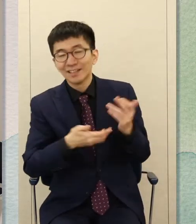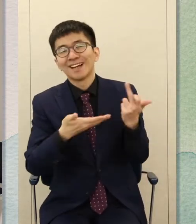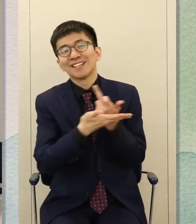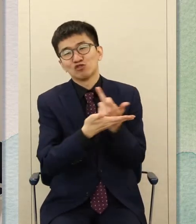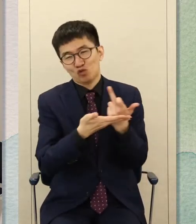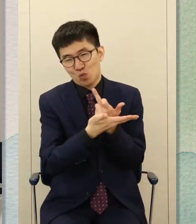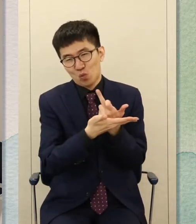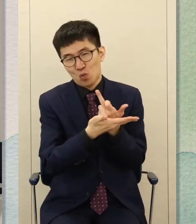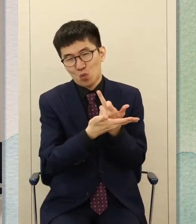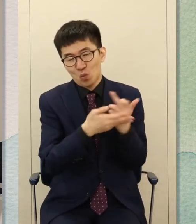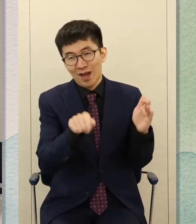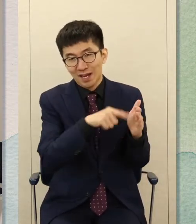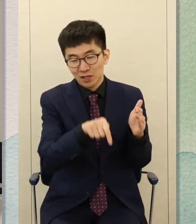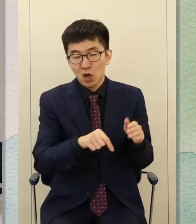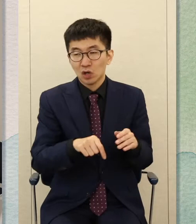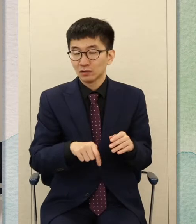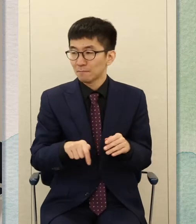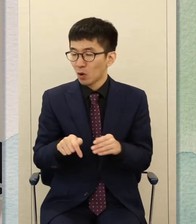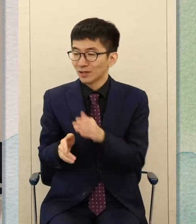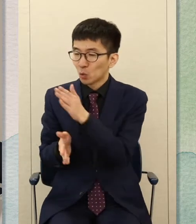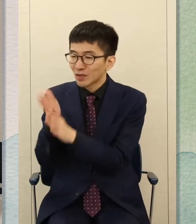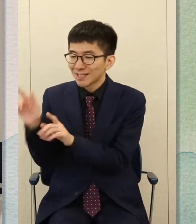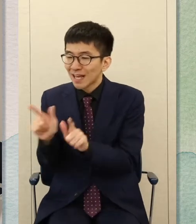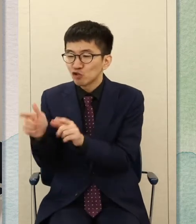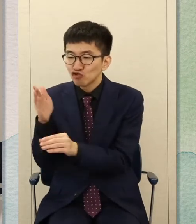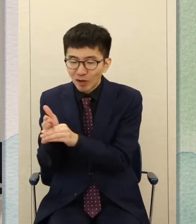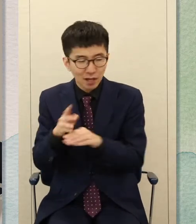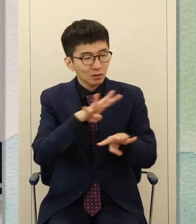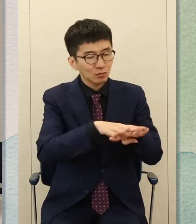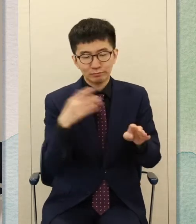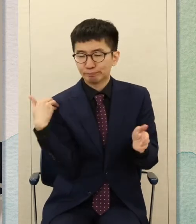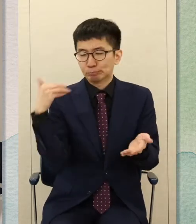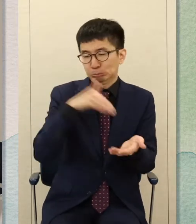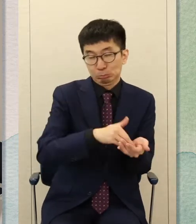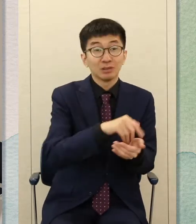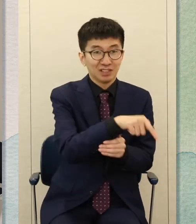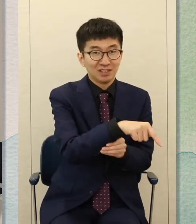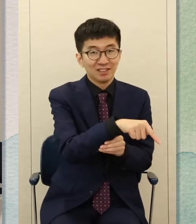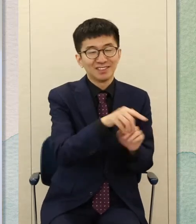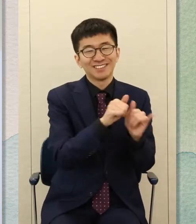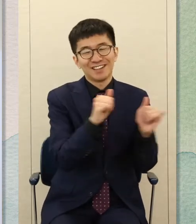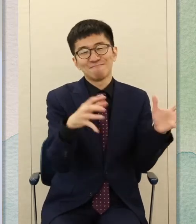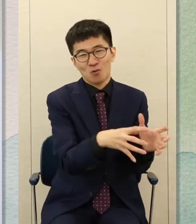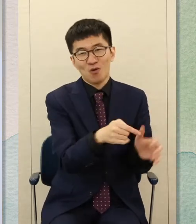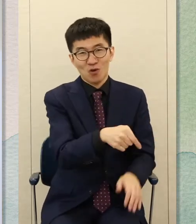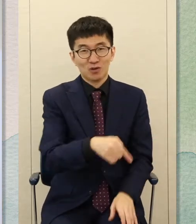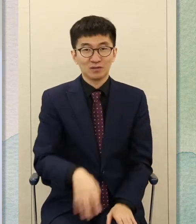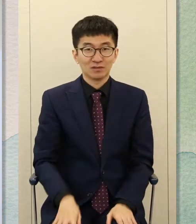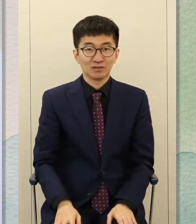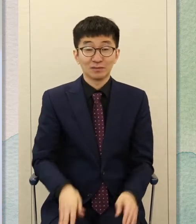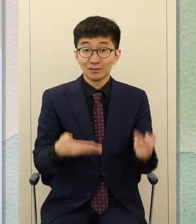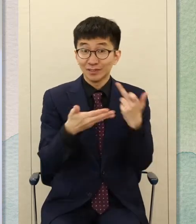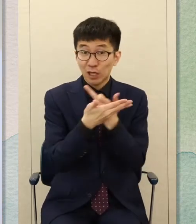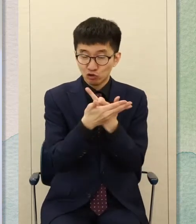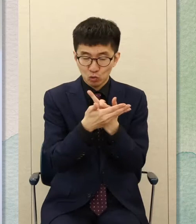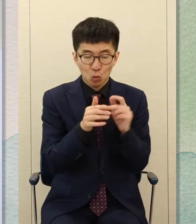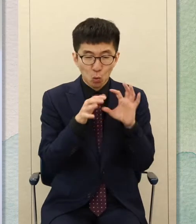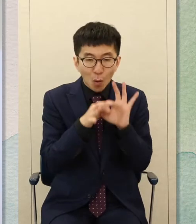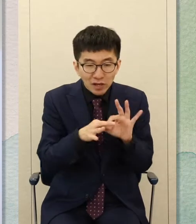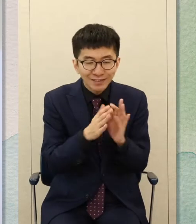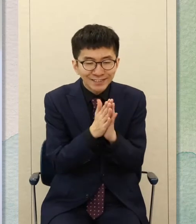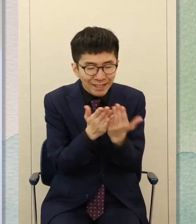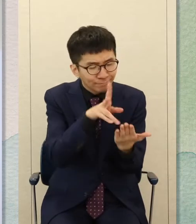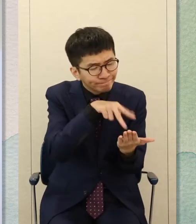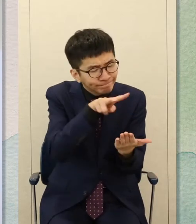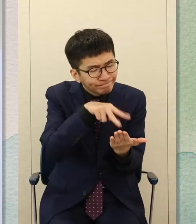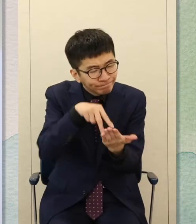하는 귀농자 독서 모임이에요. 귀촌 독서 모임 운영하시는 분들인데 저분들은 제주도에 관한 책들을 주로